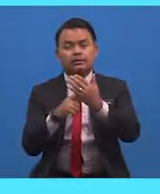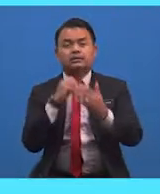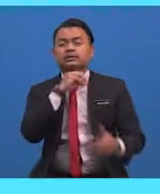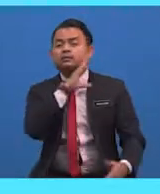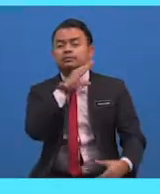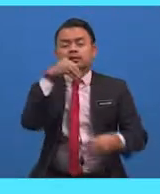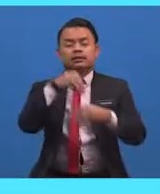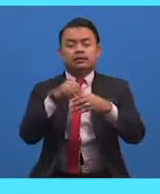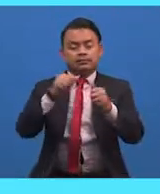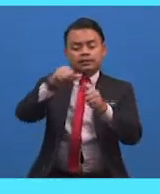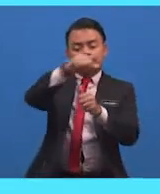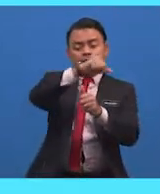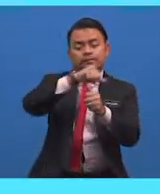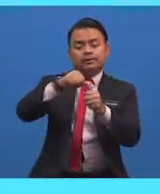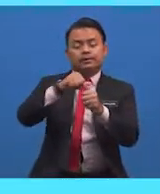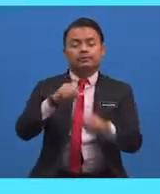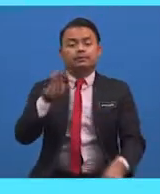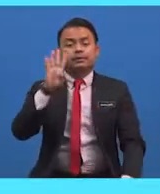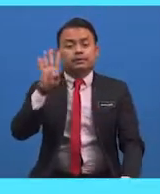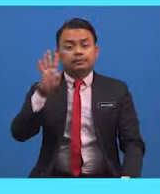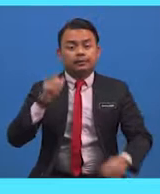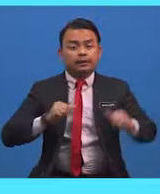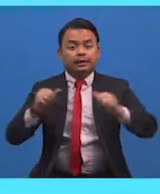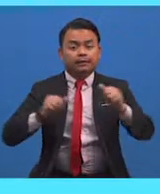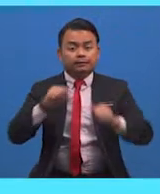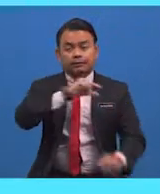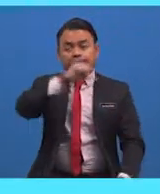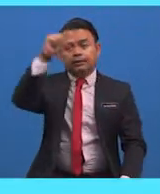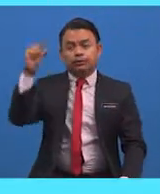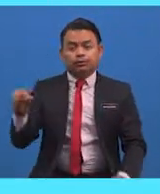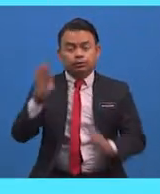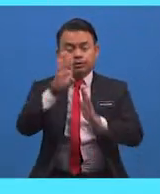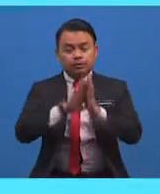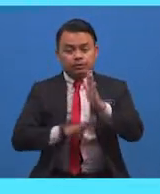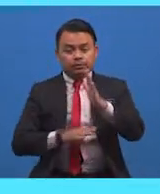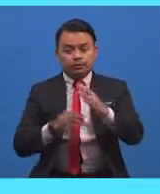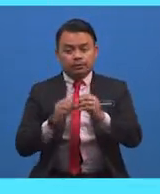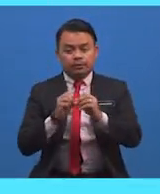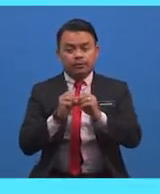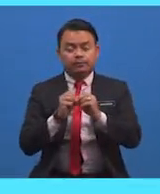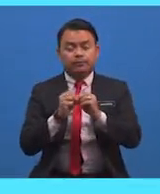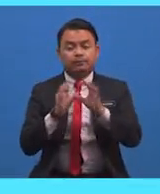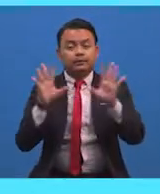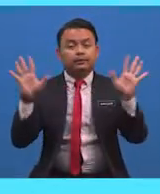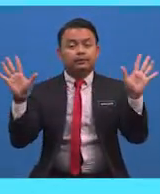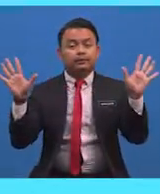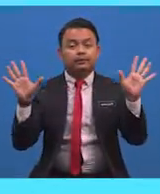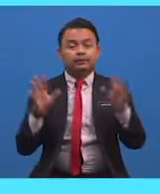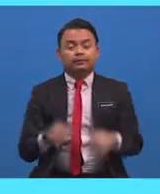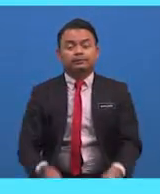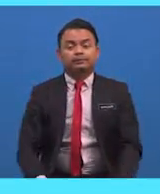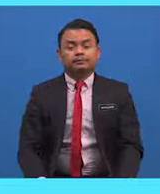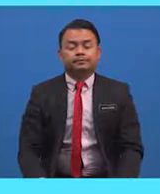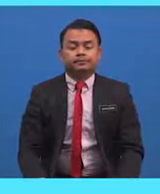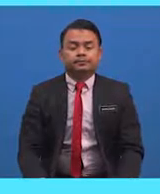keempat pula ialah aktiviti gunung berapi yang membebaskan debu dan gas beracun yang mampu